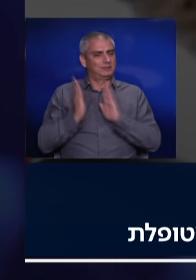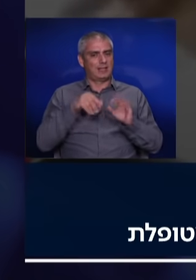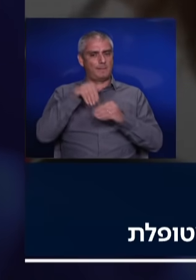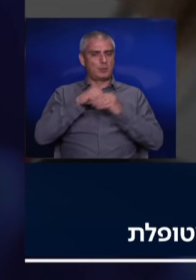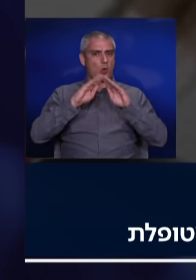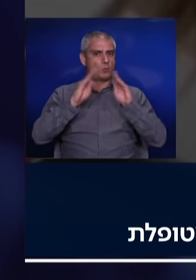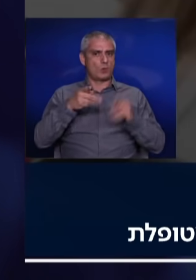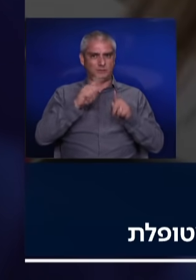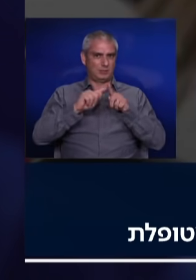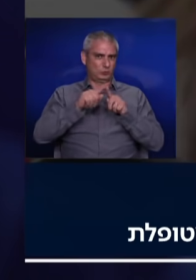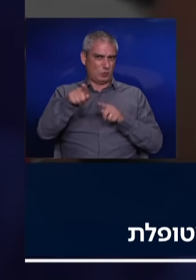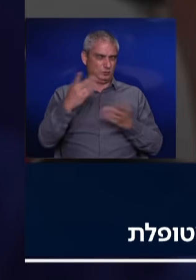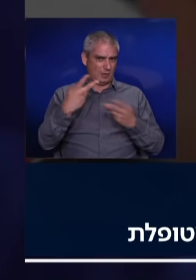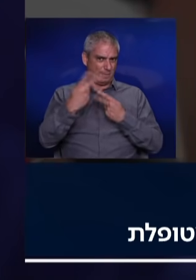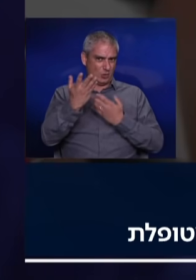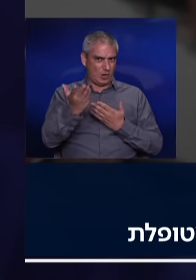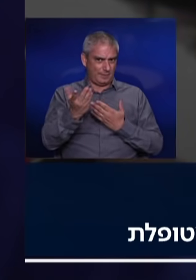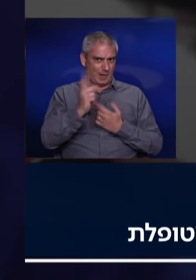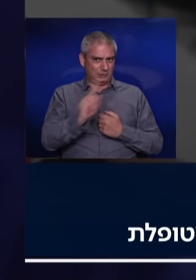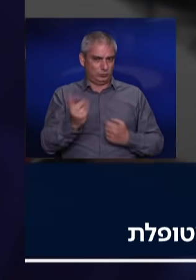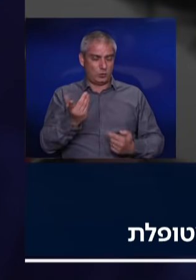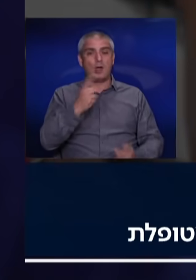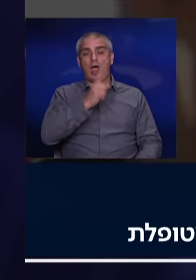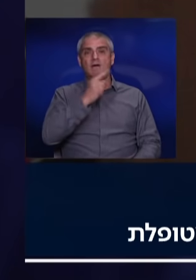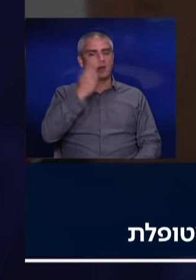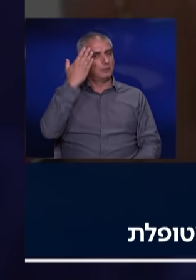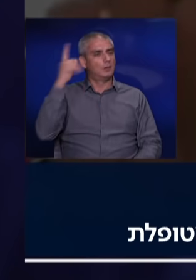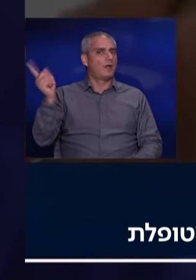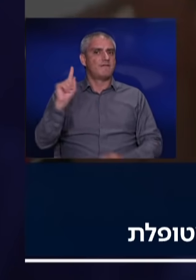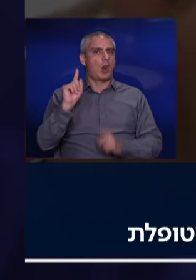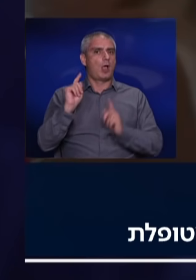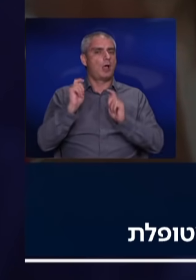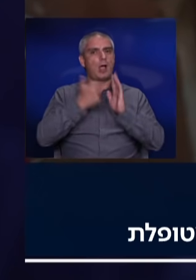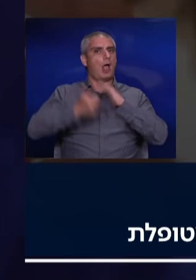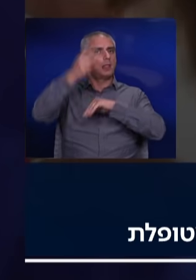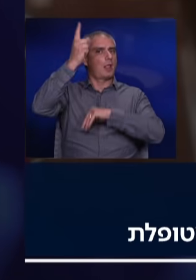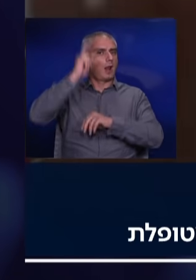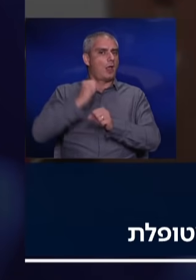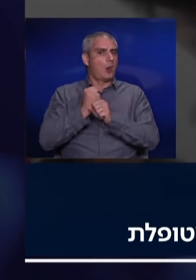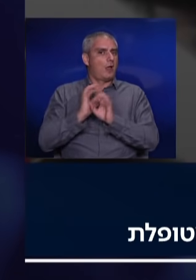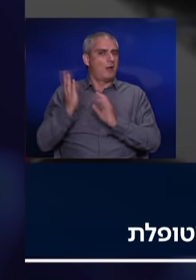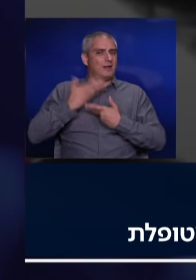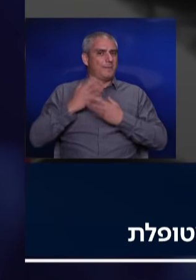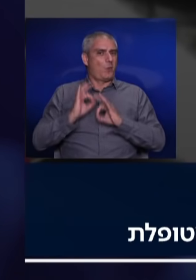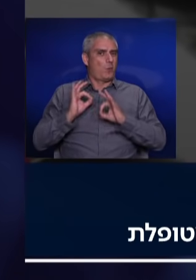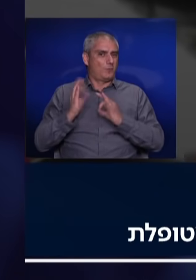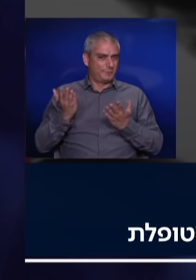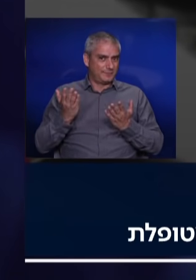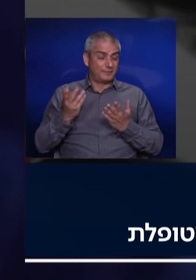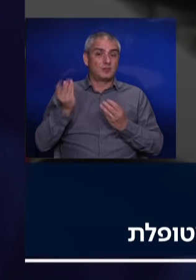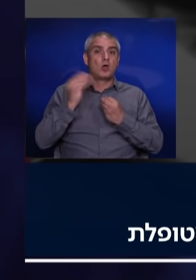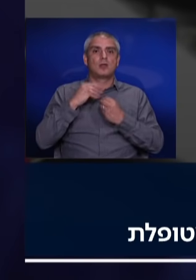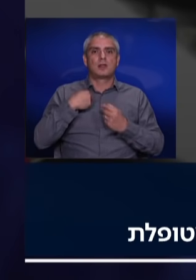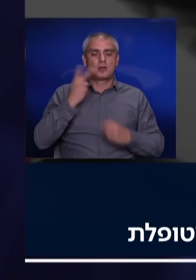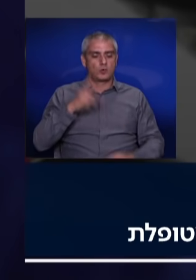במוסד מהסוג הזה. ידעו, אבל בכל זאת הדבר לא הגיע להנהלת בית החולים. לפי התגובה שאנחנו מקבלים עוד אנחנו